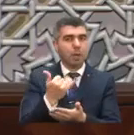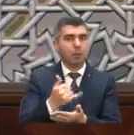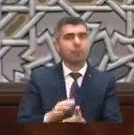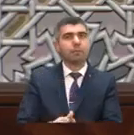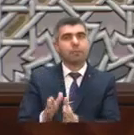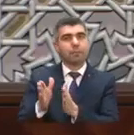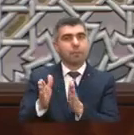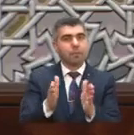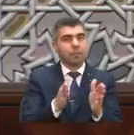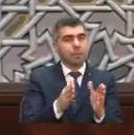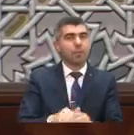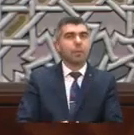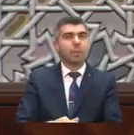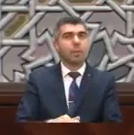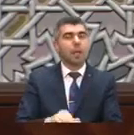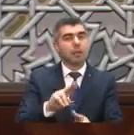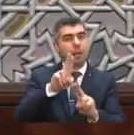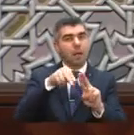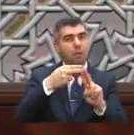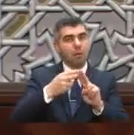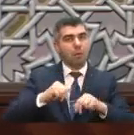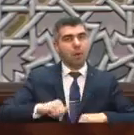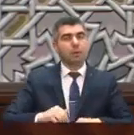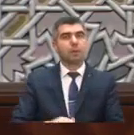السيدة النائبة. جواب السيد الوزير. تفضل.